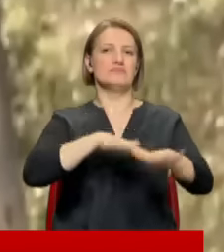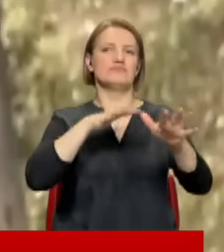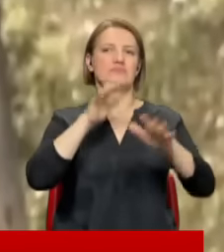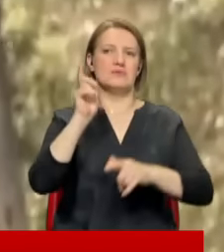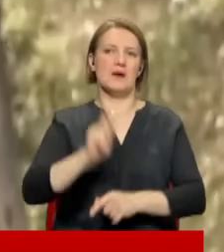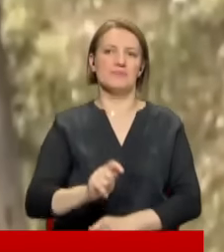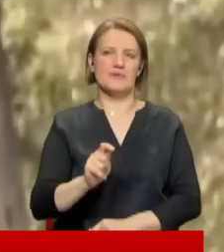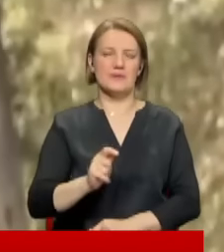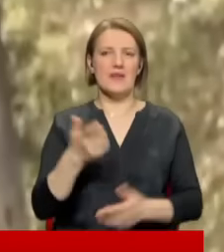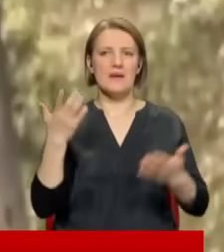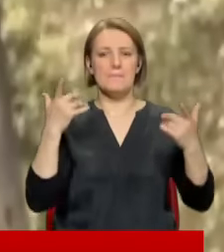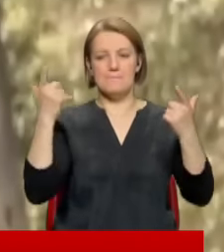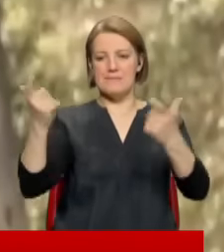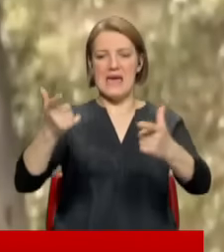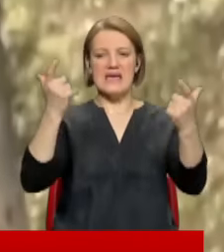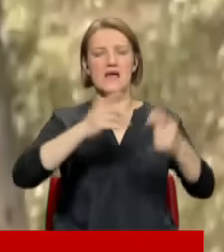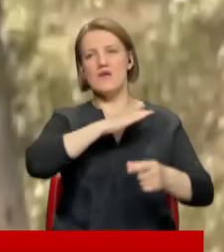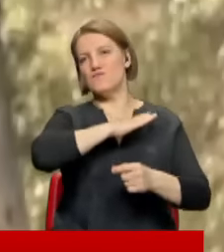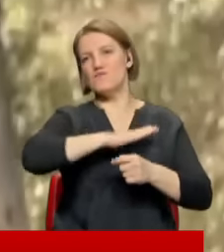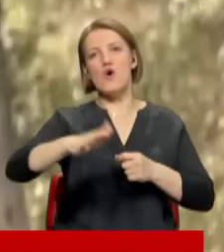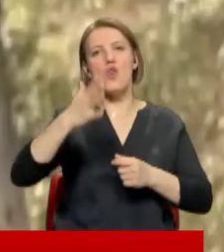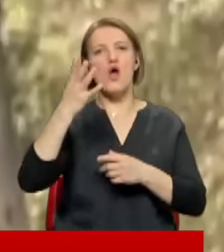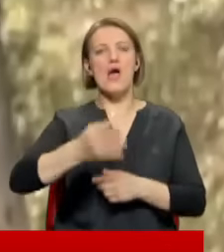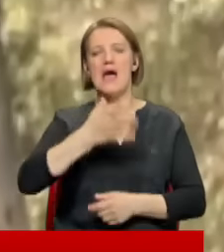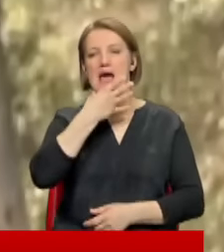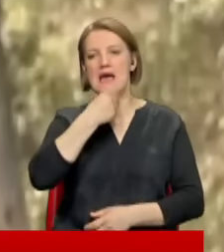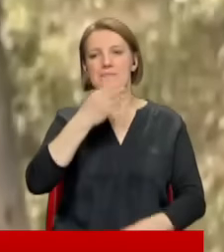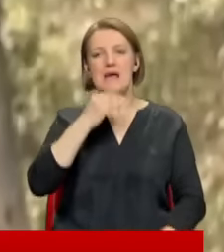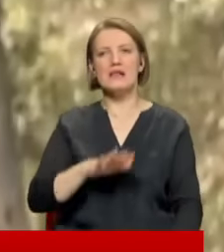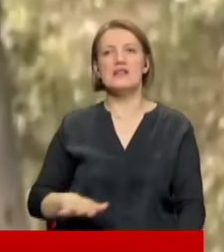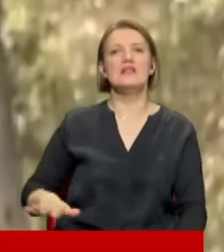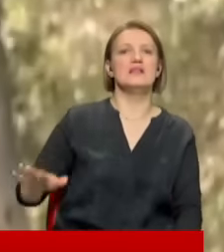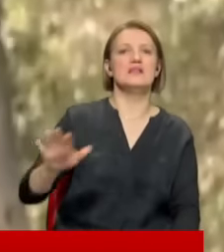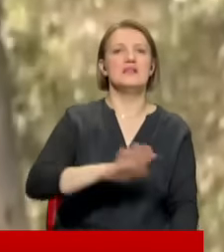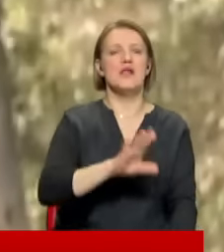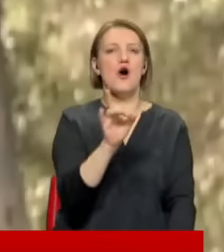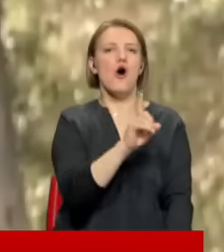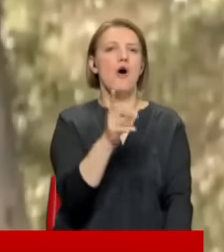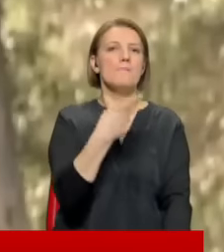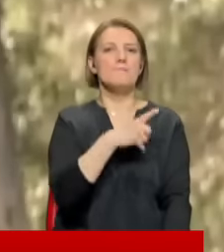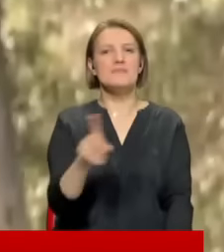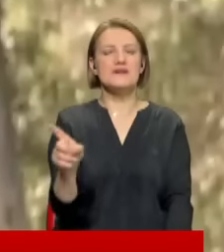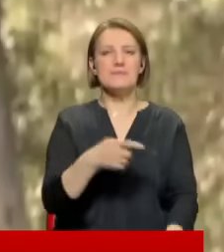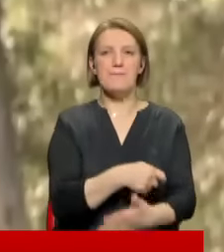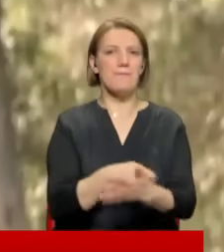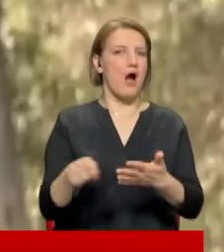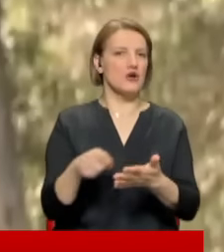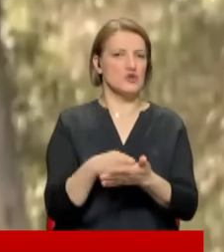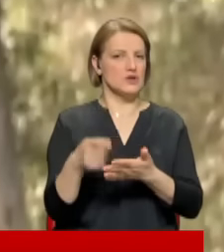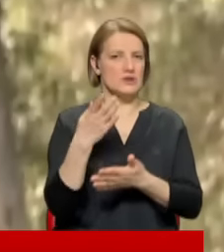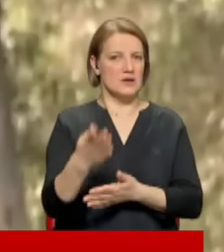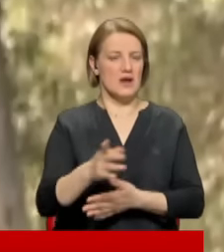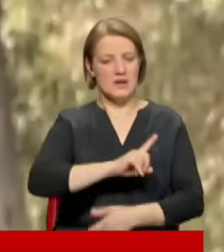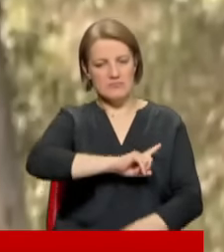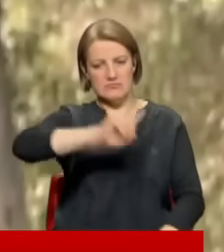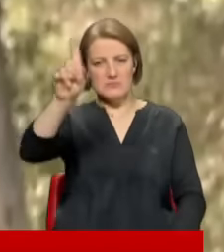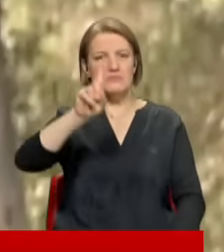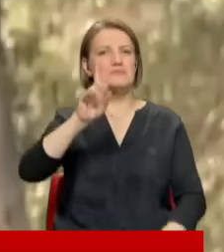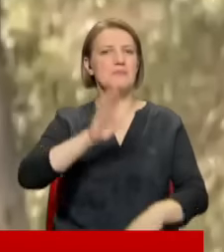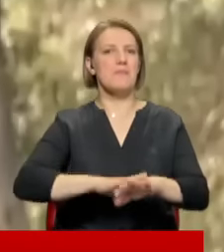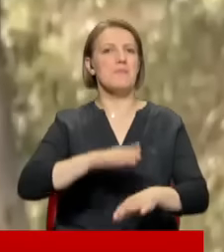yaptık. Meydanları dolduran emeklilerin 10 bin liralık maaşına itiraz